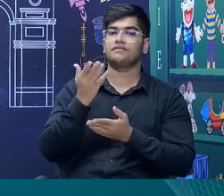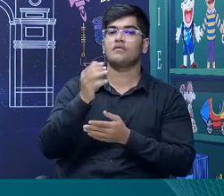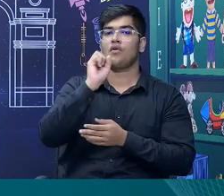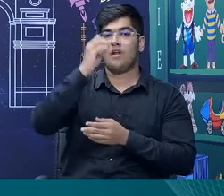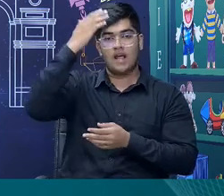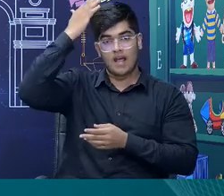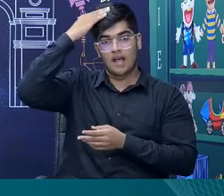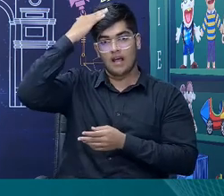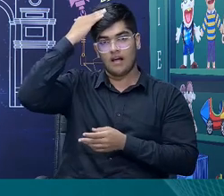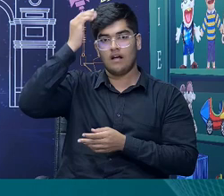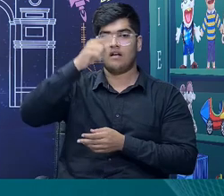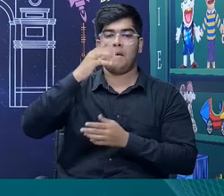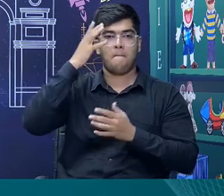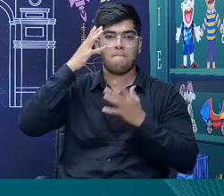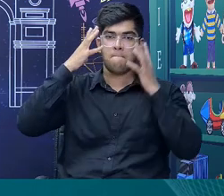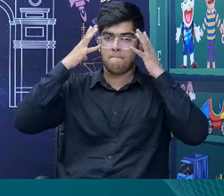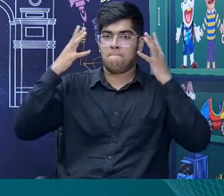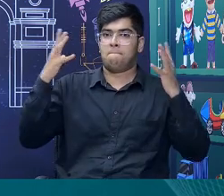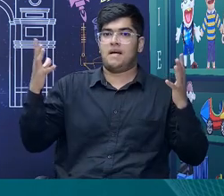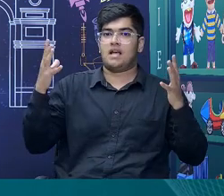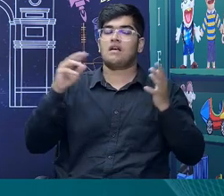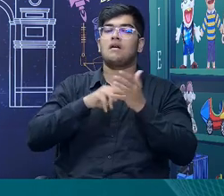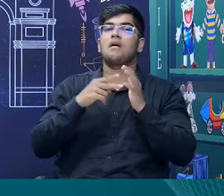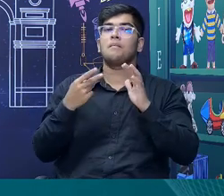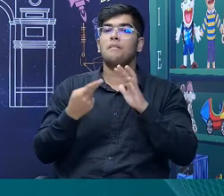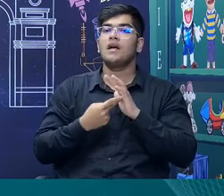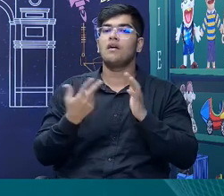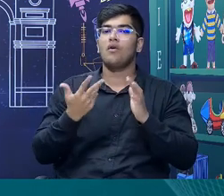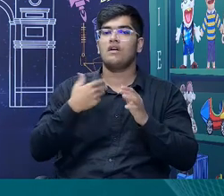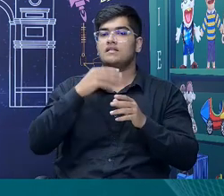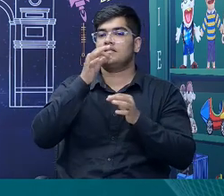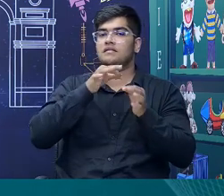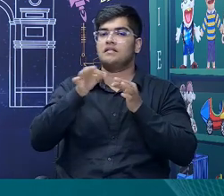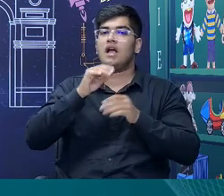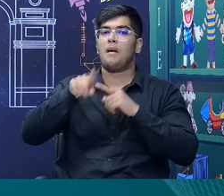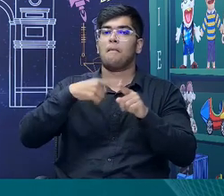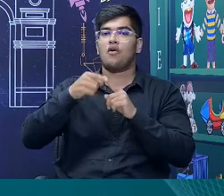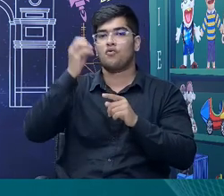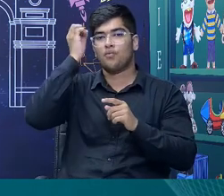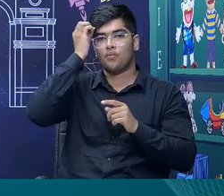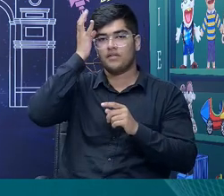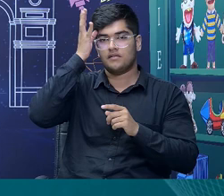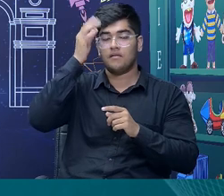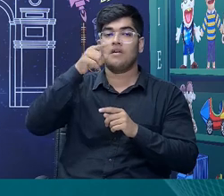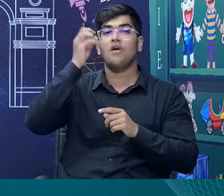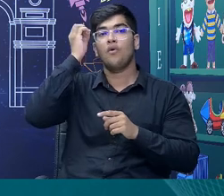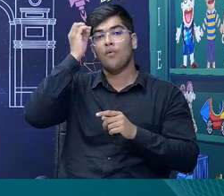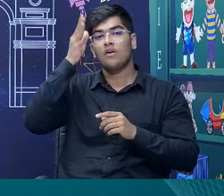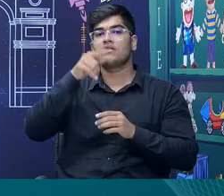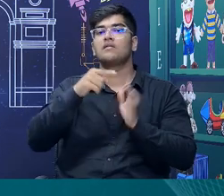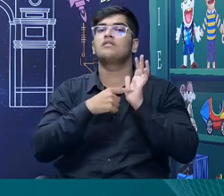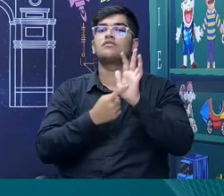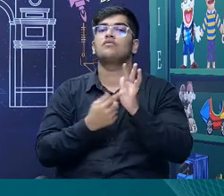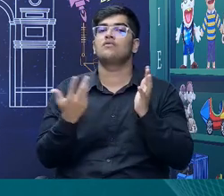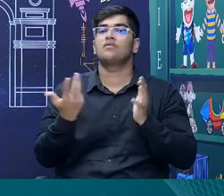सर जो है वो बड़ा है सर बड़ा क्यों है अभी हमने विजडम की बात कारी क्योंकि तो ये रिप्रेजेंट करता है